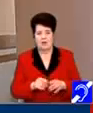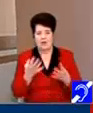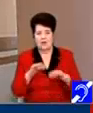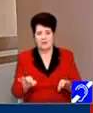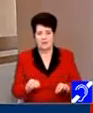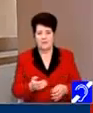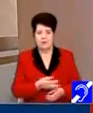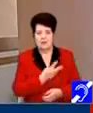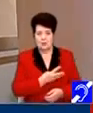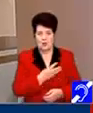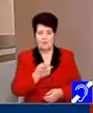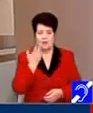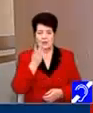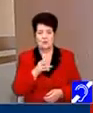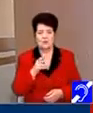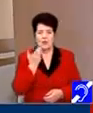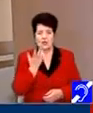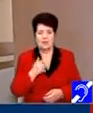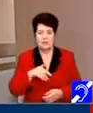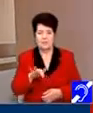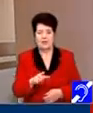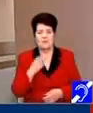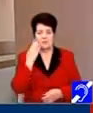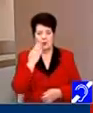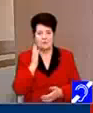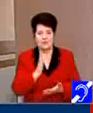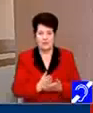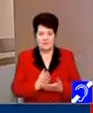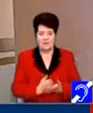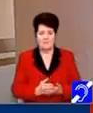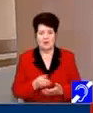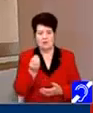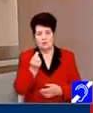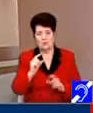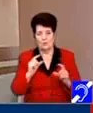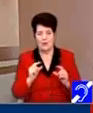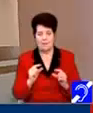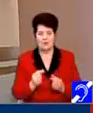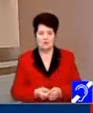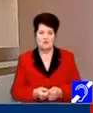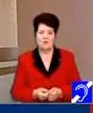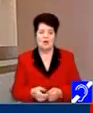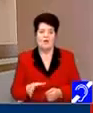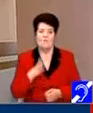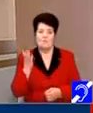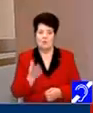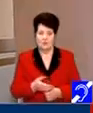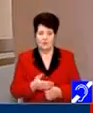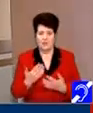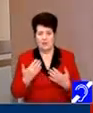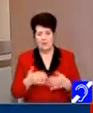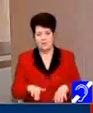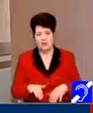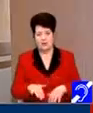dorim atunci când mergem în România să avem costuri mai mici. Evident că vor fi și pierderi din